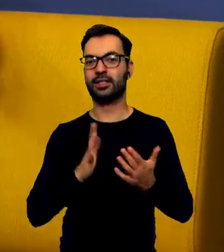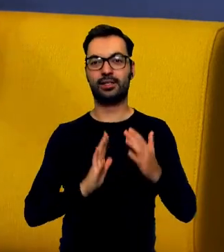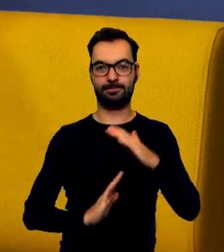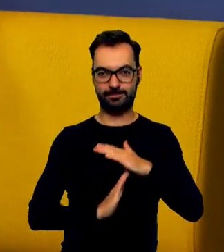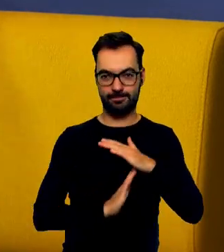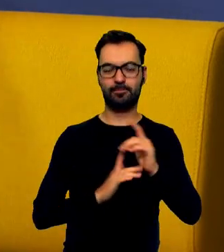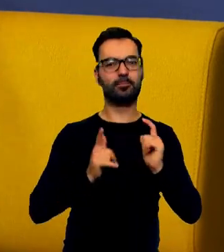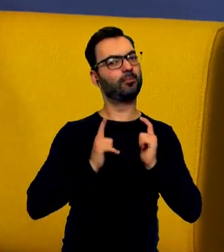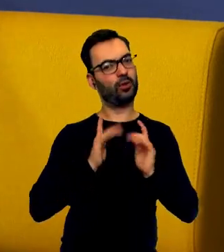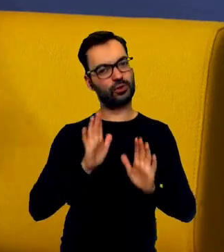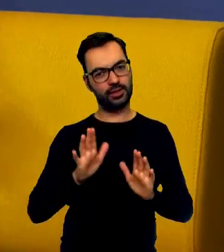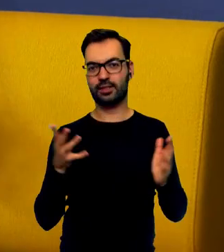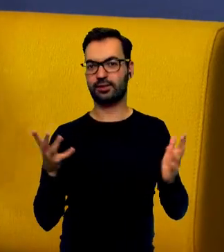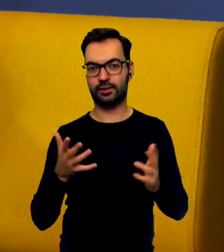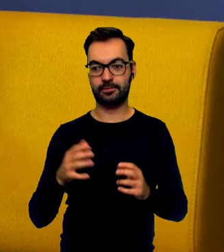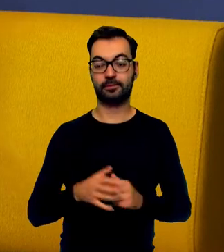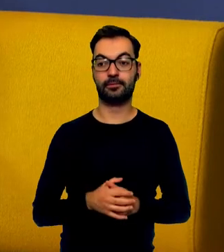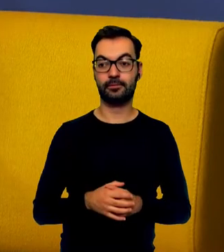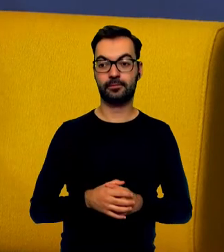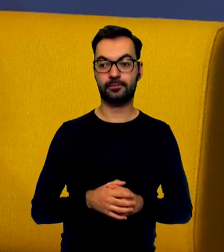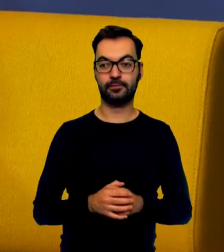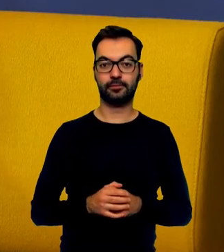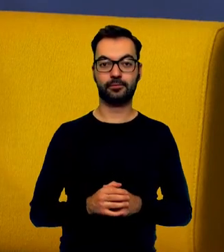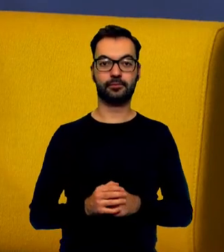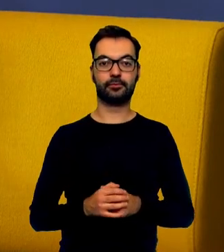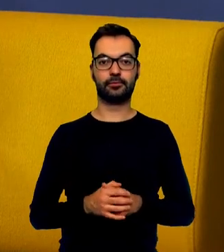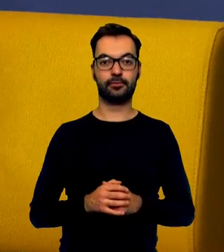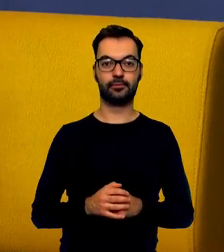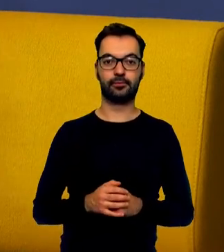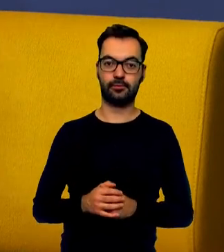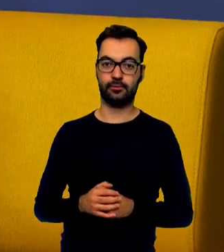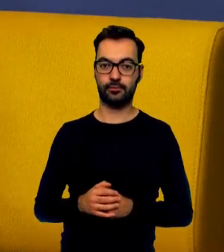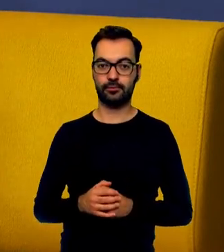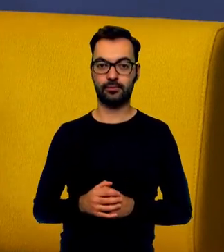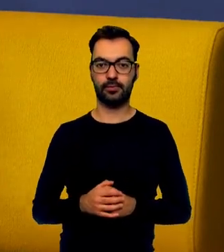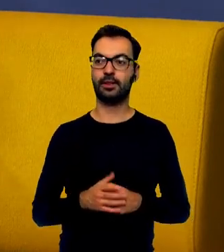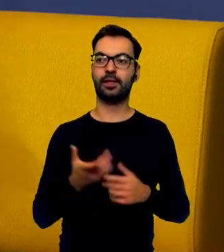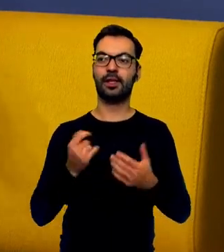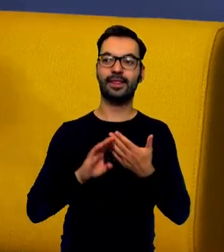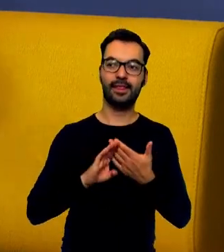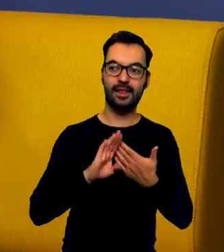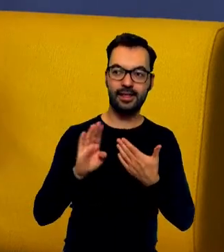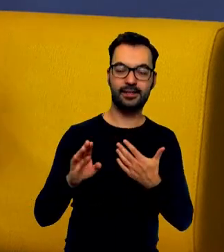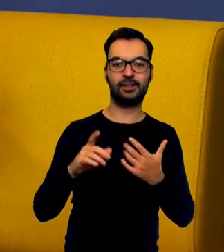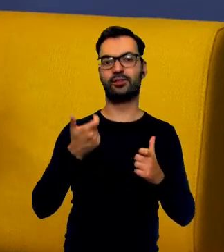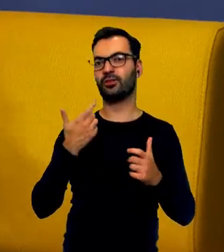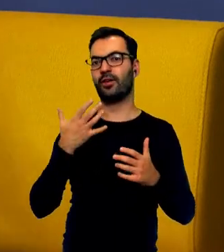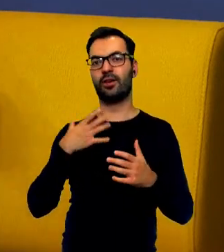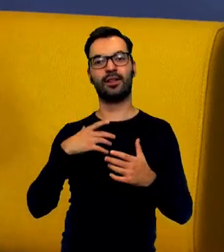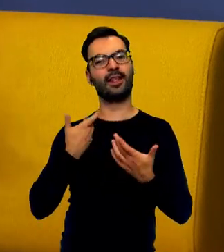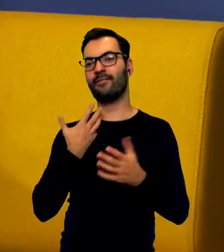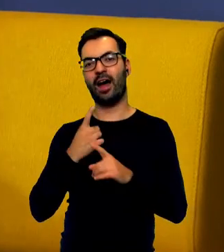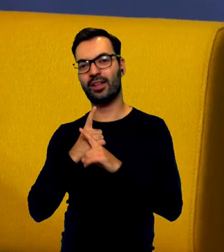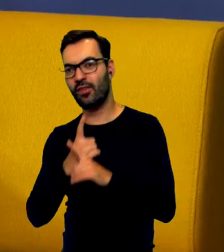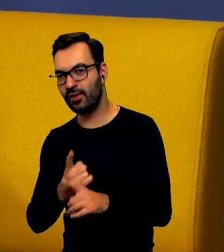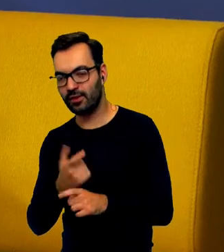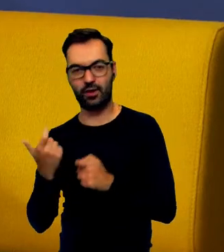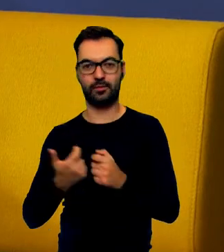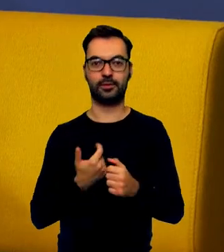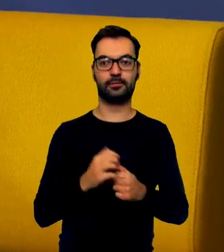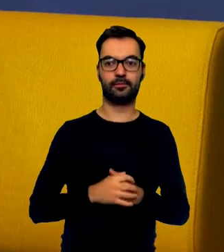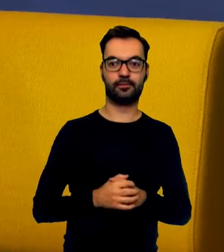zatrzymać, gdzie wziąć oddech, gdzie złapać pewien dystans, za czym nie iść, za jakim impulsem